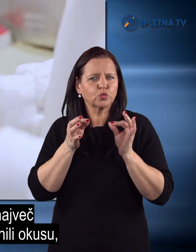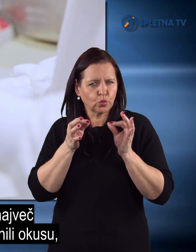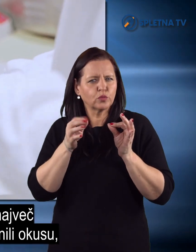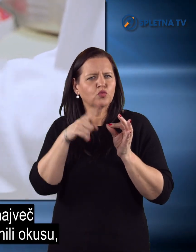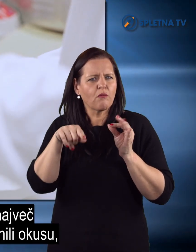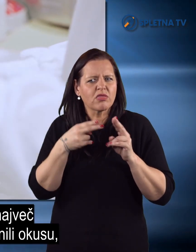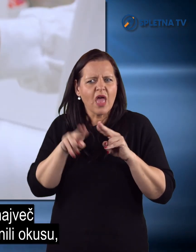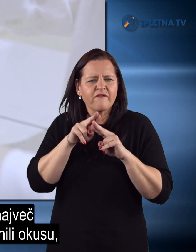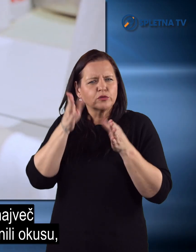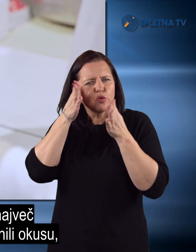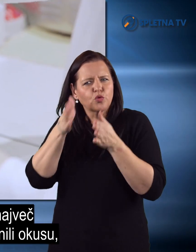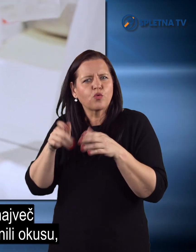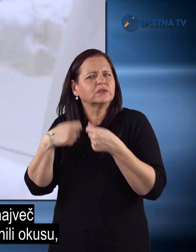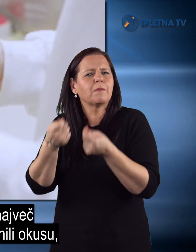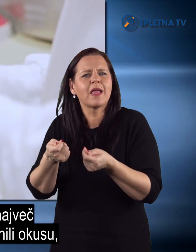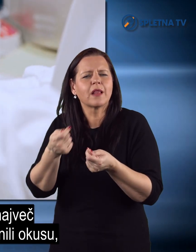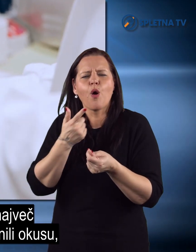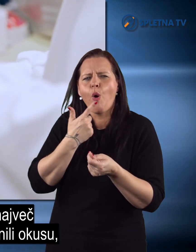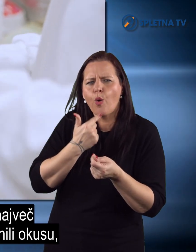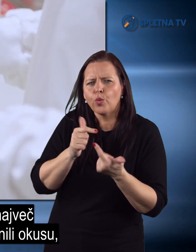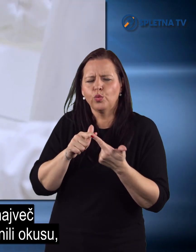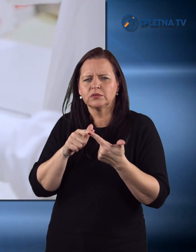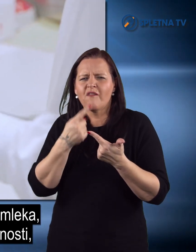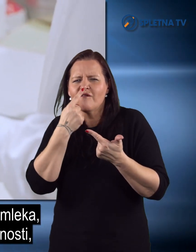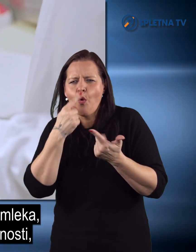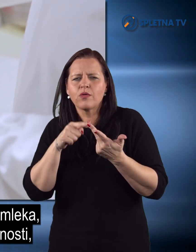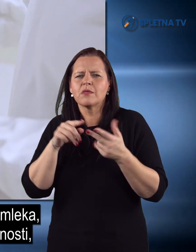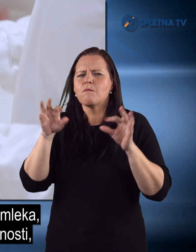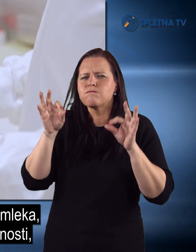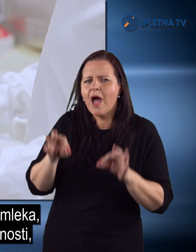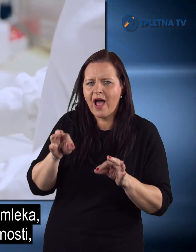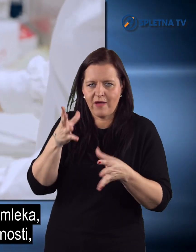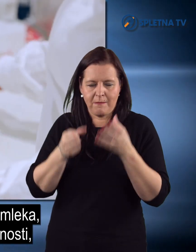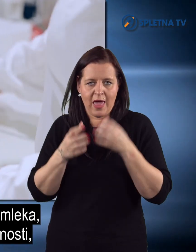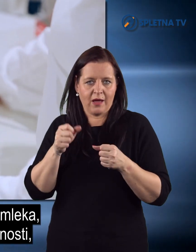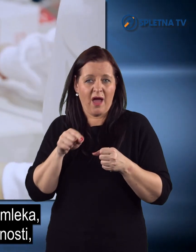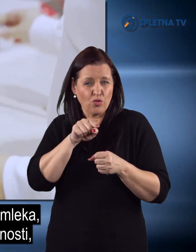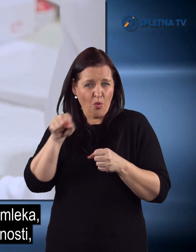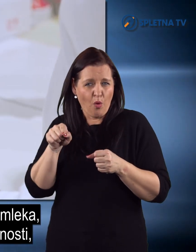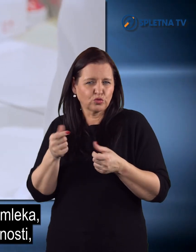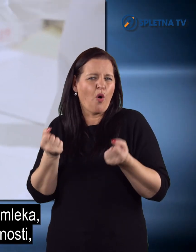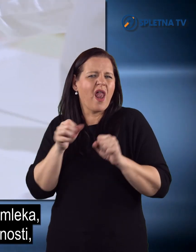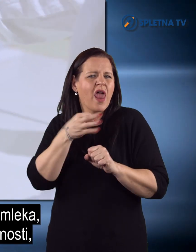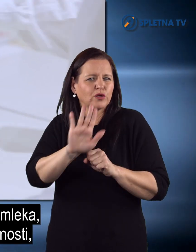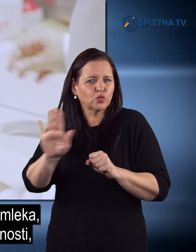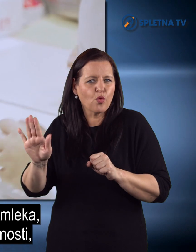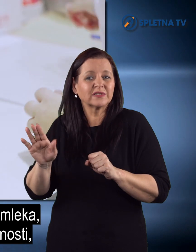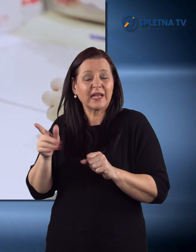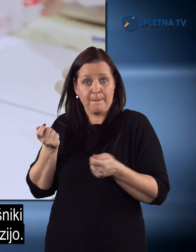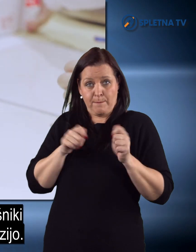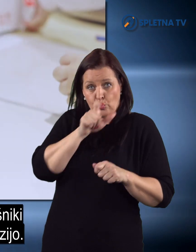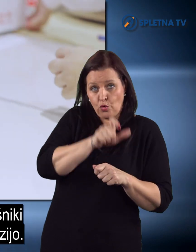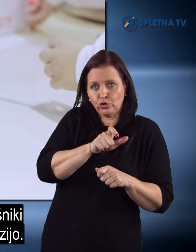Pri testu so največ pozornosti namenili okusu, vonju in barvi mleka, saj so to lastnosti, ki jih